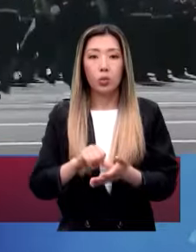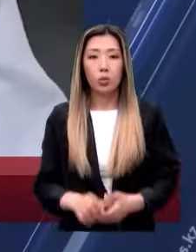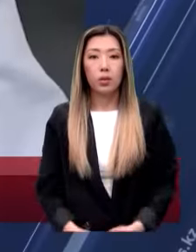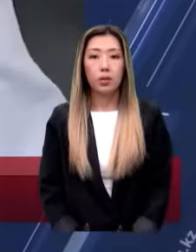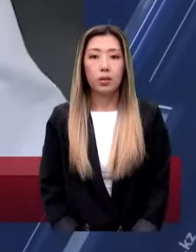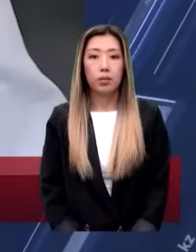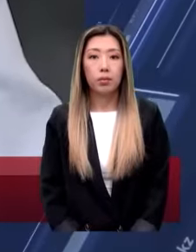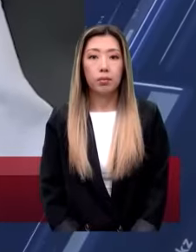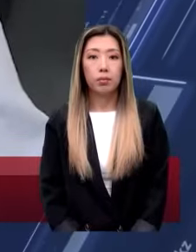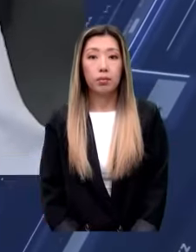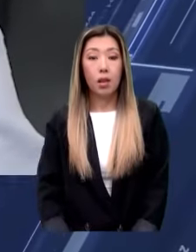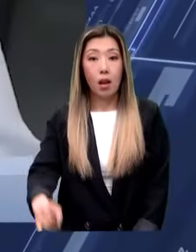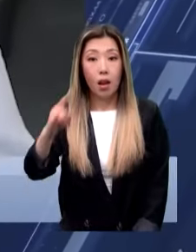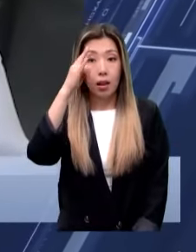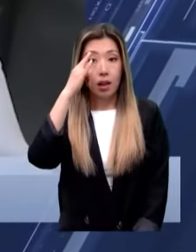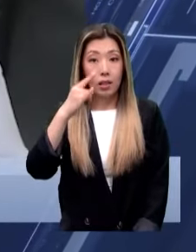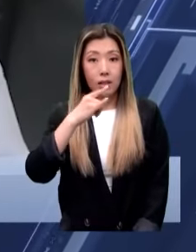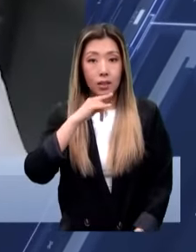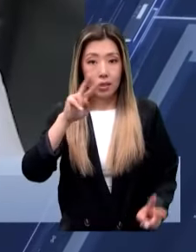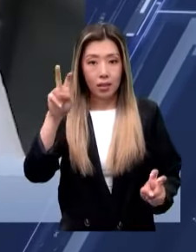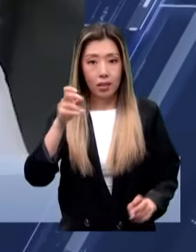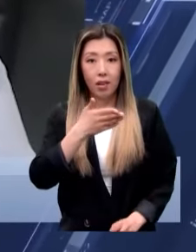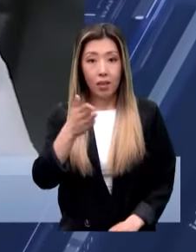Киасаяна. Казахи! Братья!